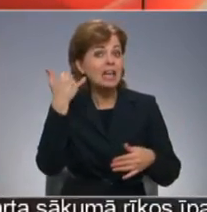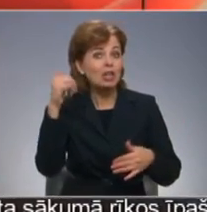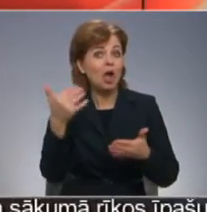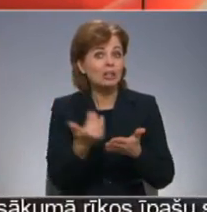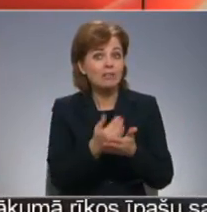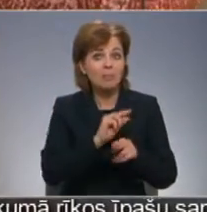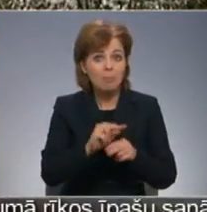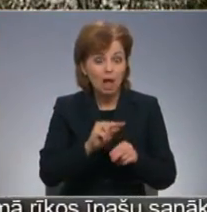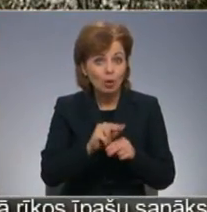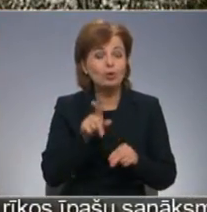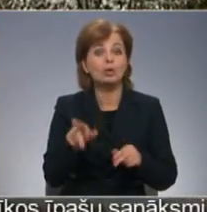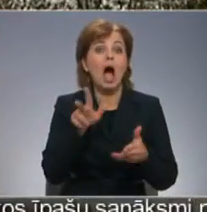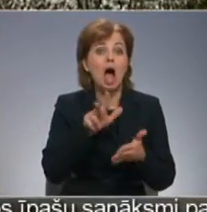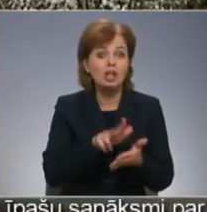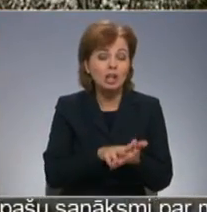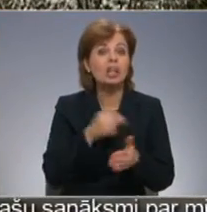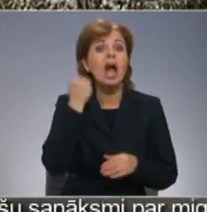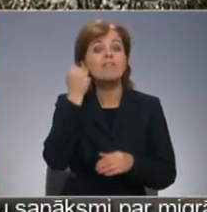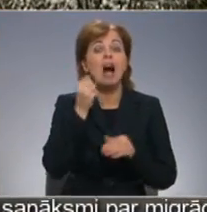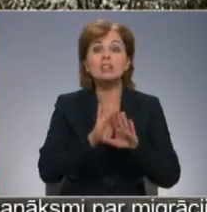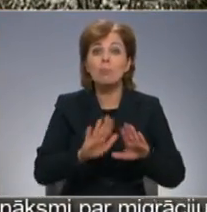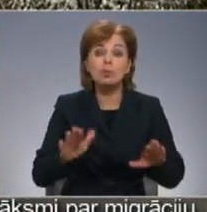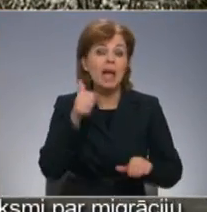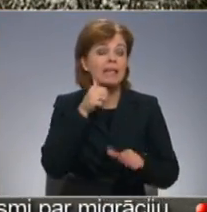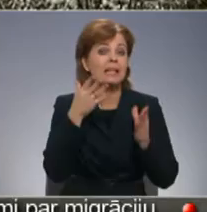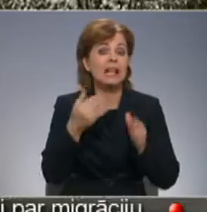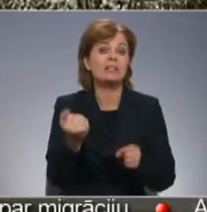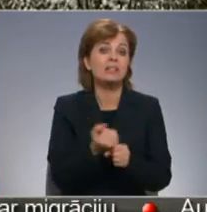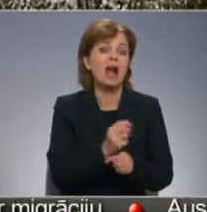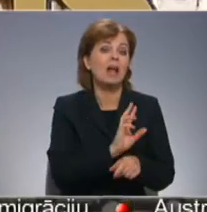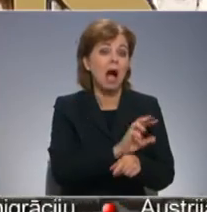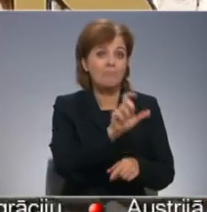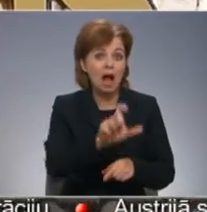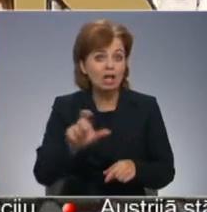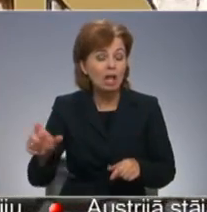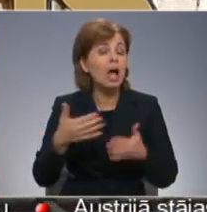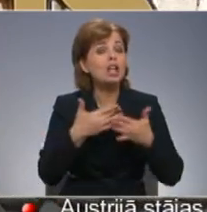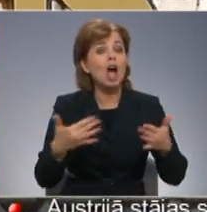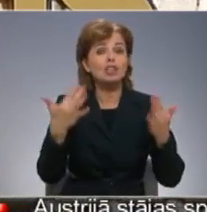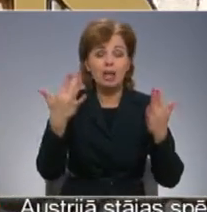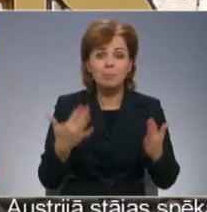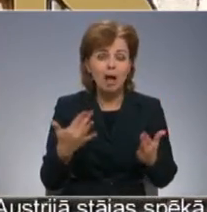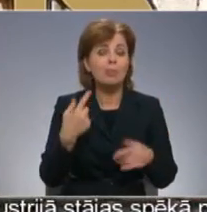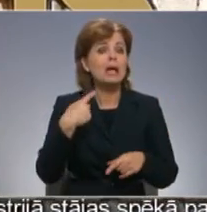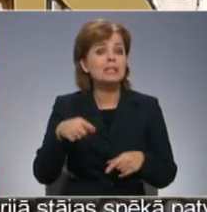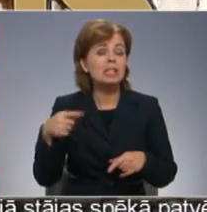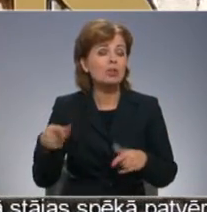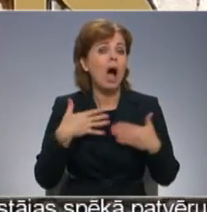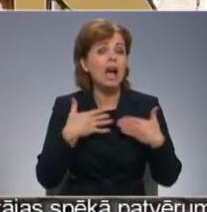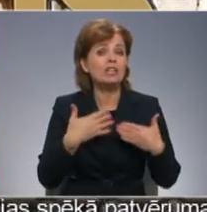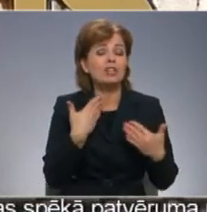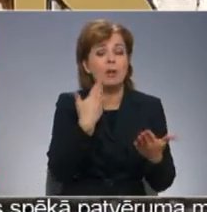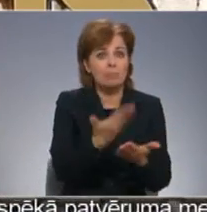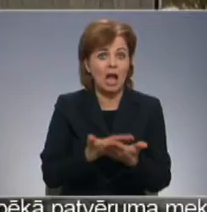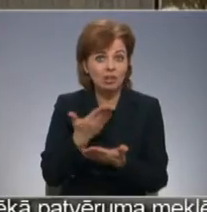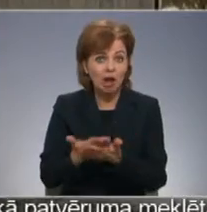televīzija. Valmieras muzejs ikdienā daudz strādā ar apmeklētājiem pasākumu, dažādu programmu un citu zāru vēstu aktivitāšu